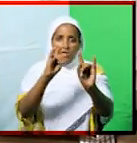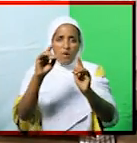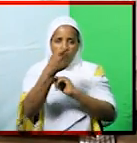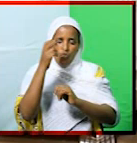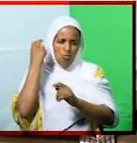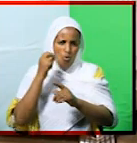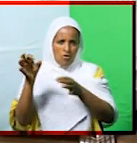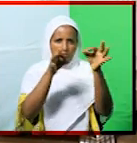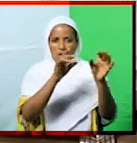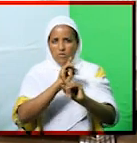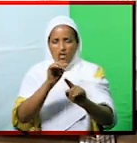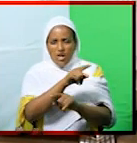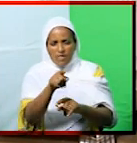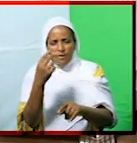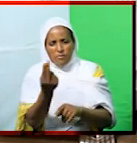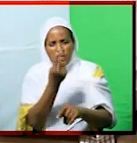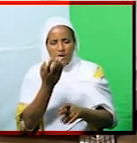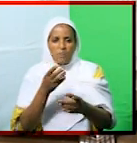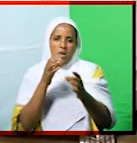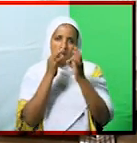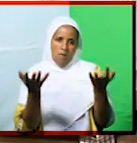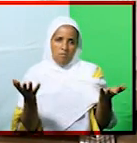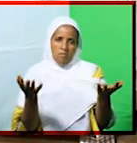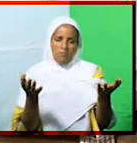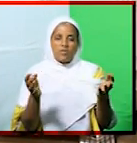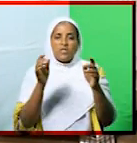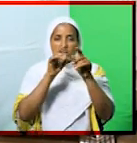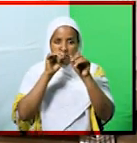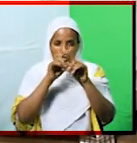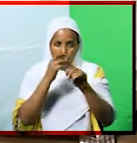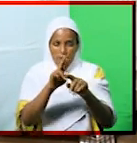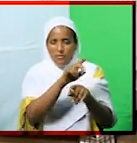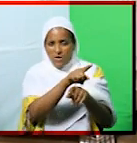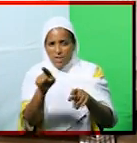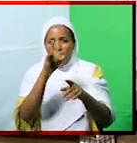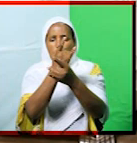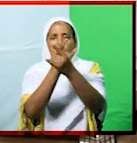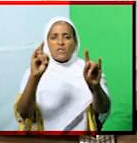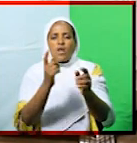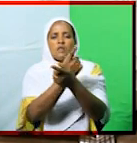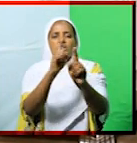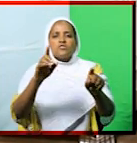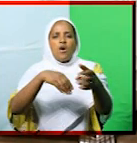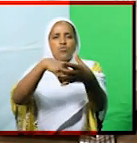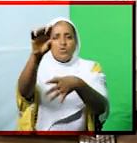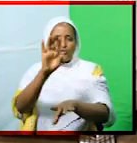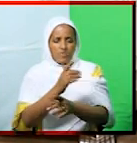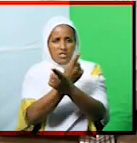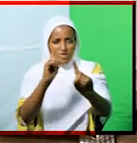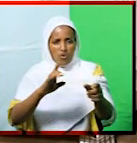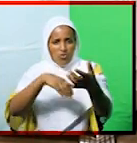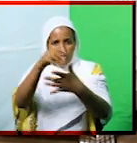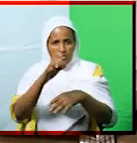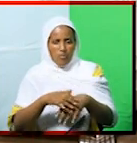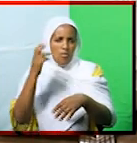ተናግሯል። ምንድን ነው ትንቢተ ኢሳይያስ ምዕራፍ 52 ቁጥር 3 ላይ አኮ